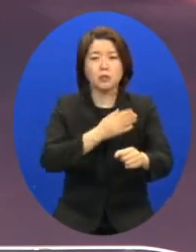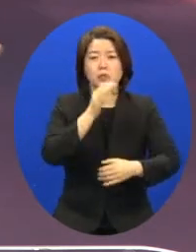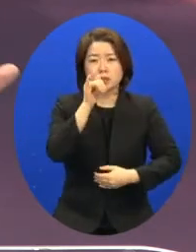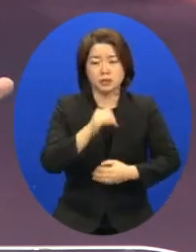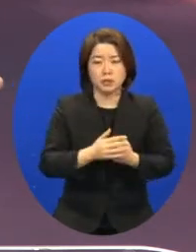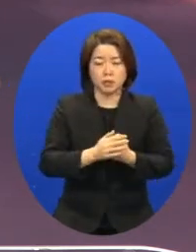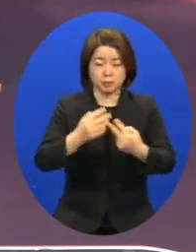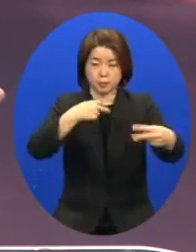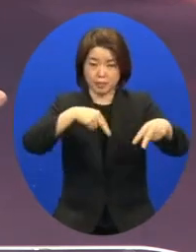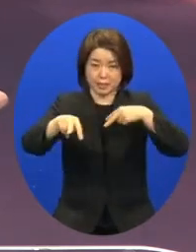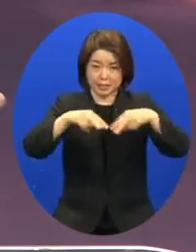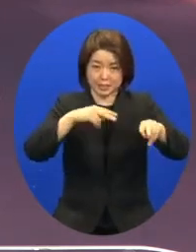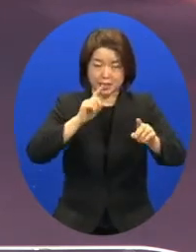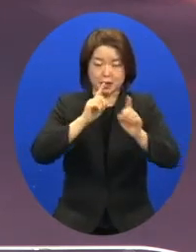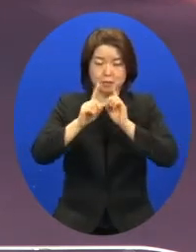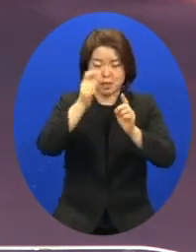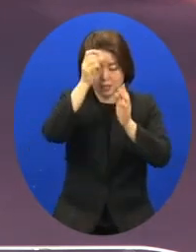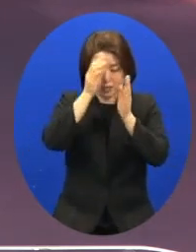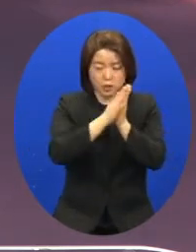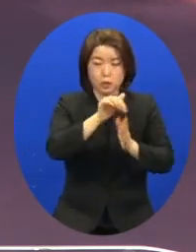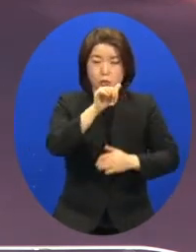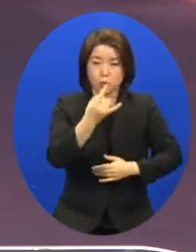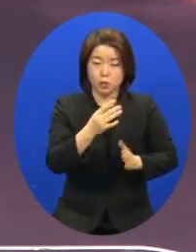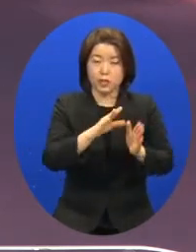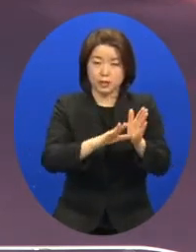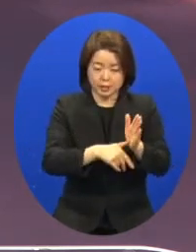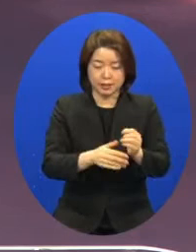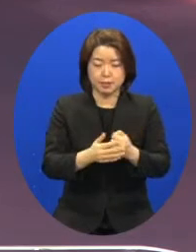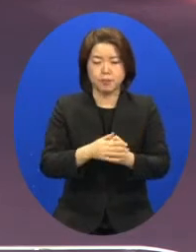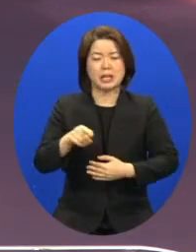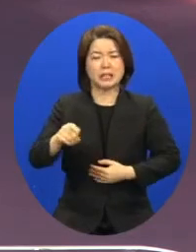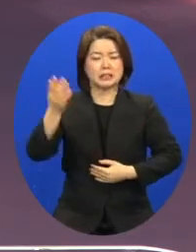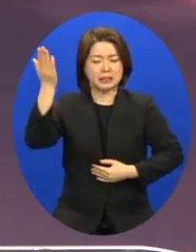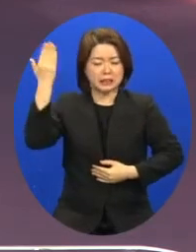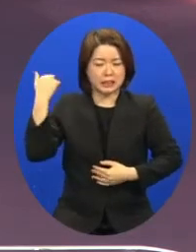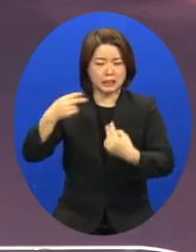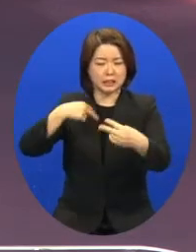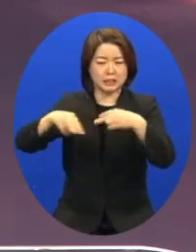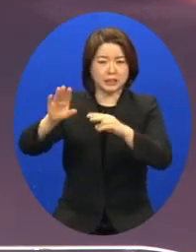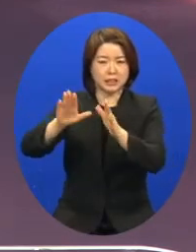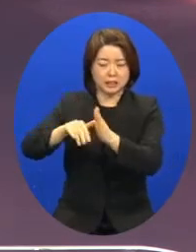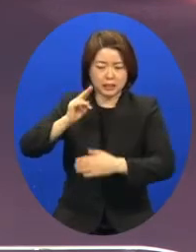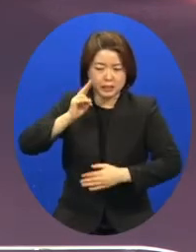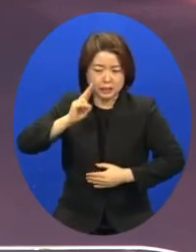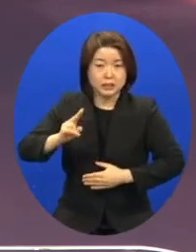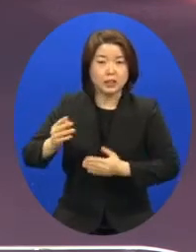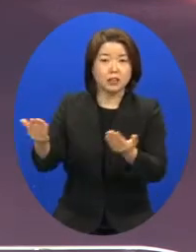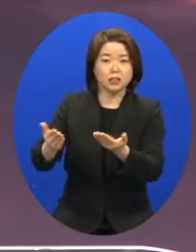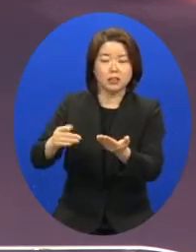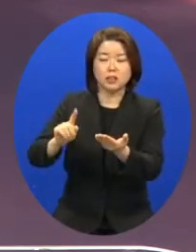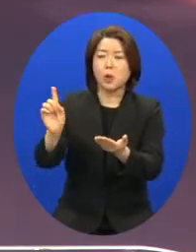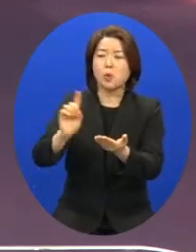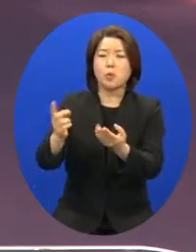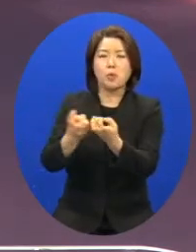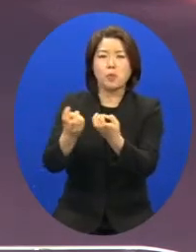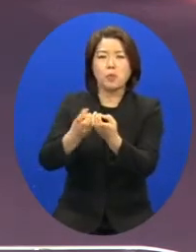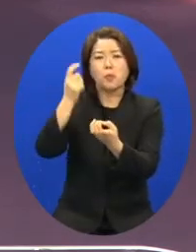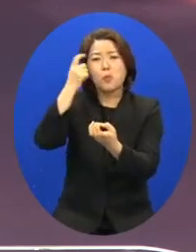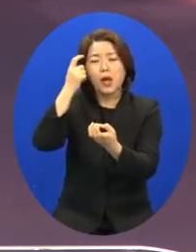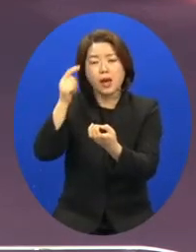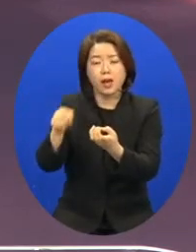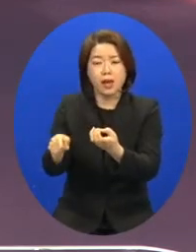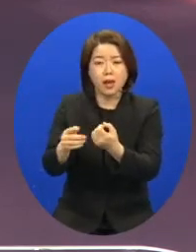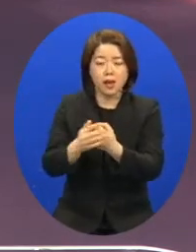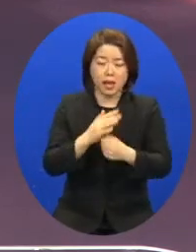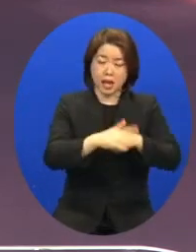사사기 말씀 기도회를 하고 그 사사시대 때 그 끔찍했던 일들이 어떻게 해서 그렇게 되었는가 하면